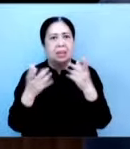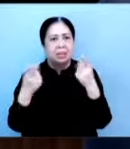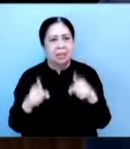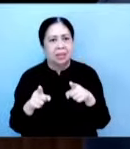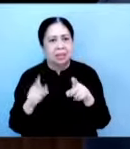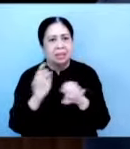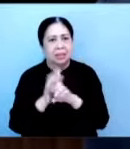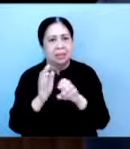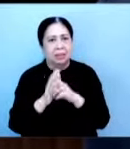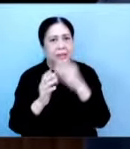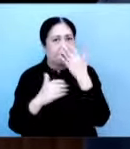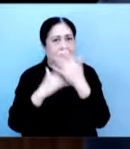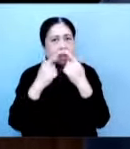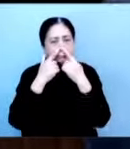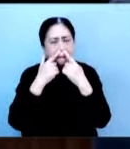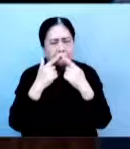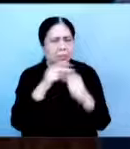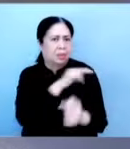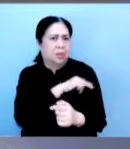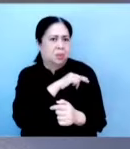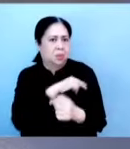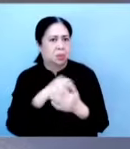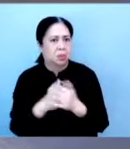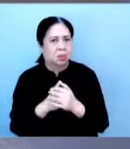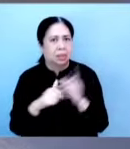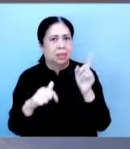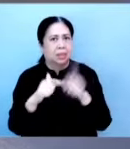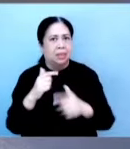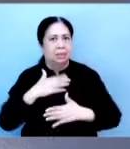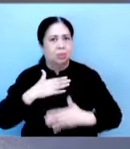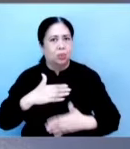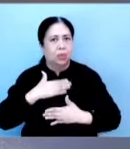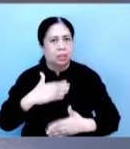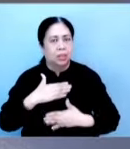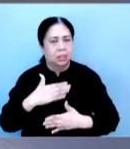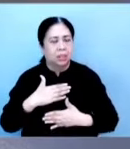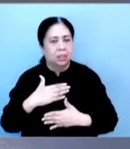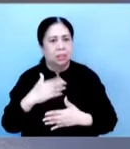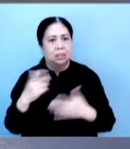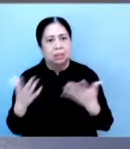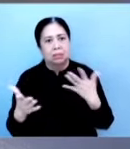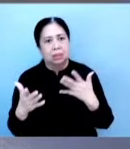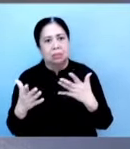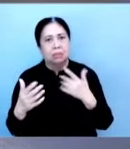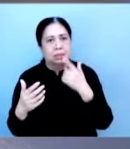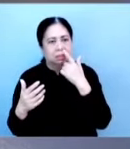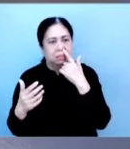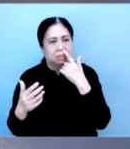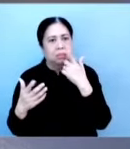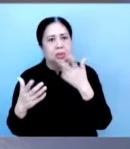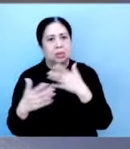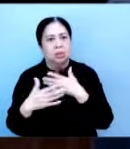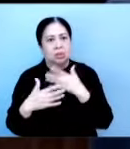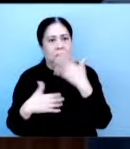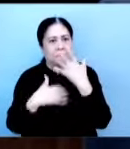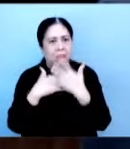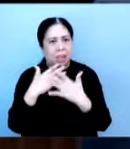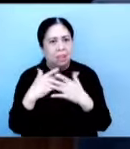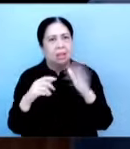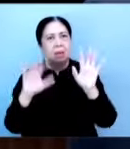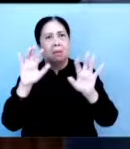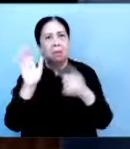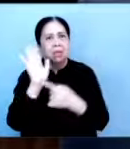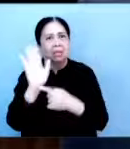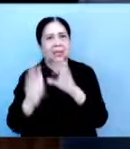Magdugo ang ilong no o yung hindi ka makahinga At baka yun ang nahawakan nung bata kaya nagkaroon ng dugo kasi wala namang pinakita sa